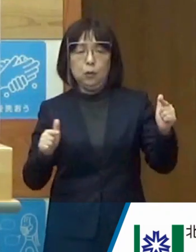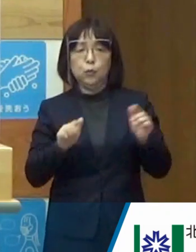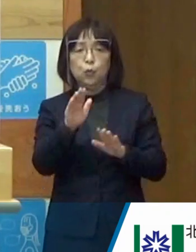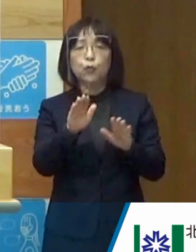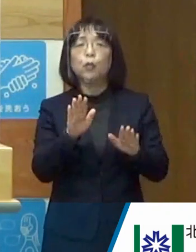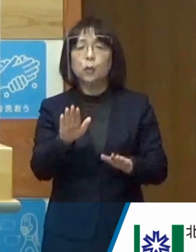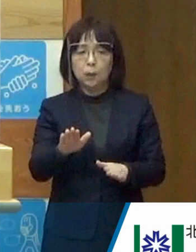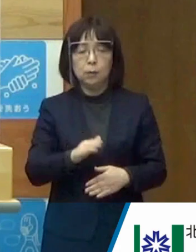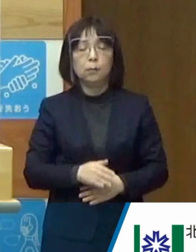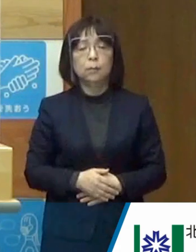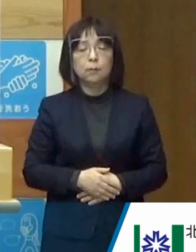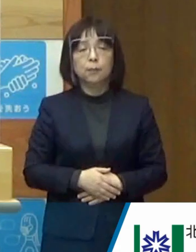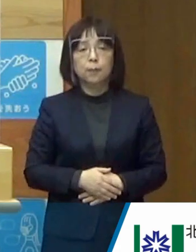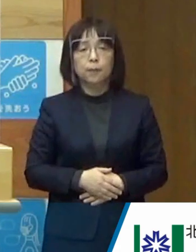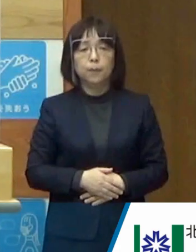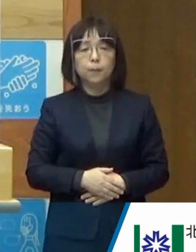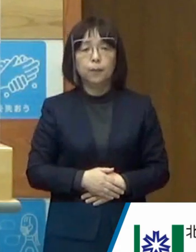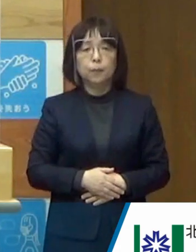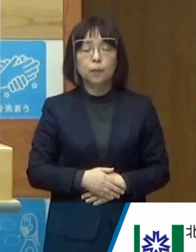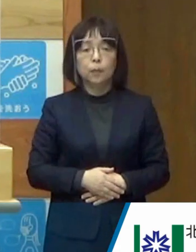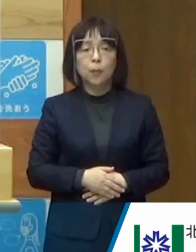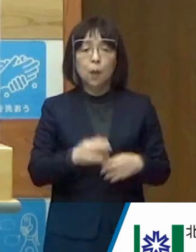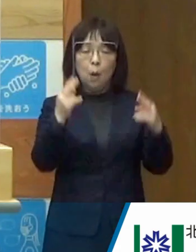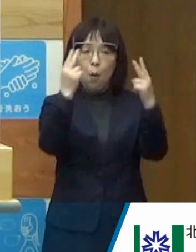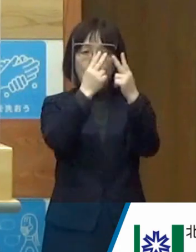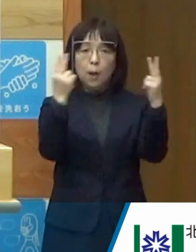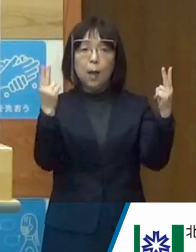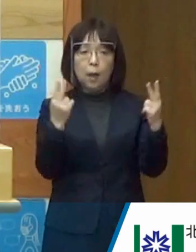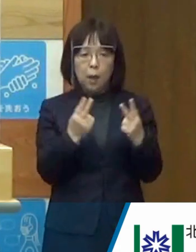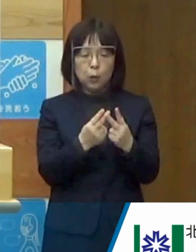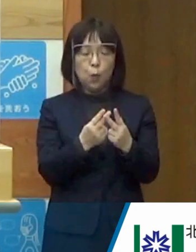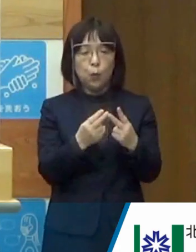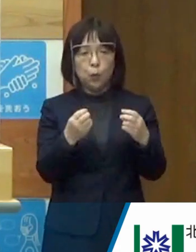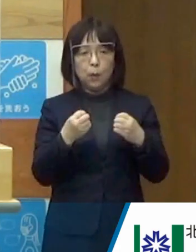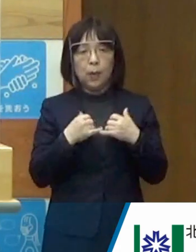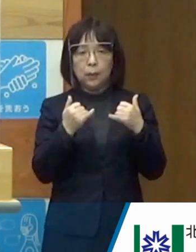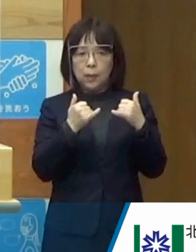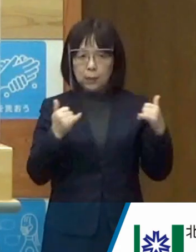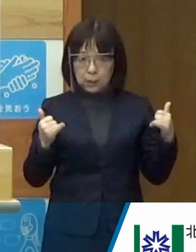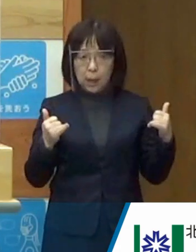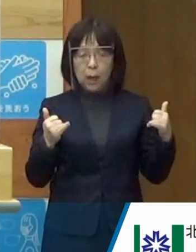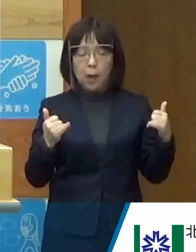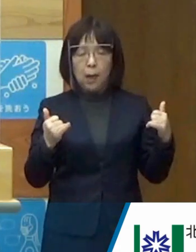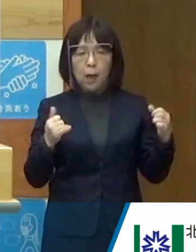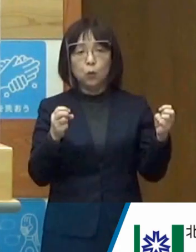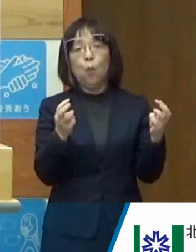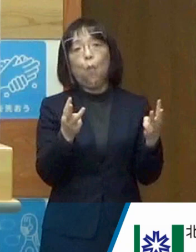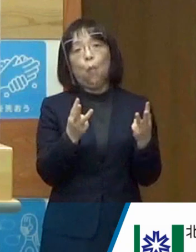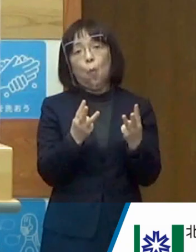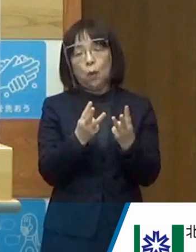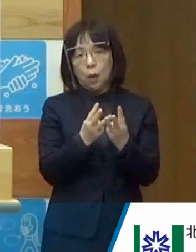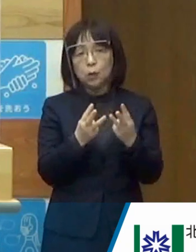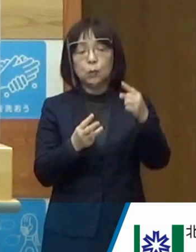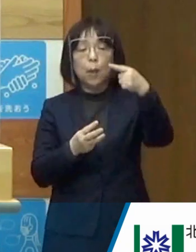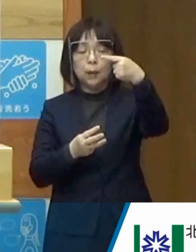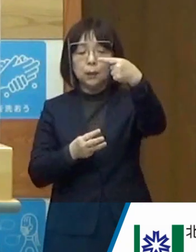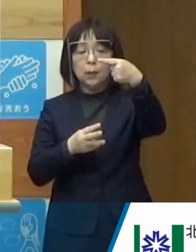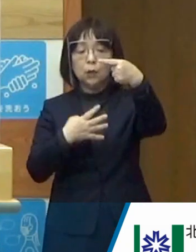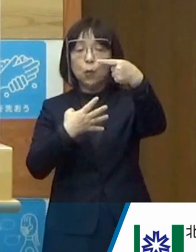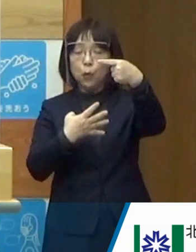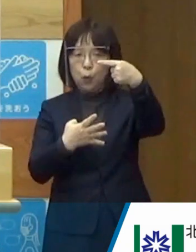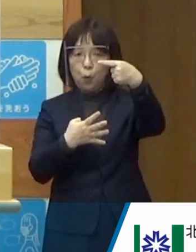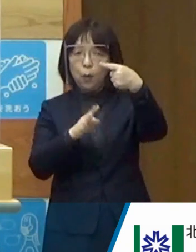。ちなみにですね、この道内、北海道の新規感染者につきましては、1月の4日以